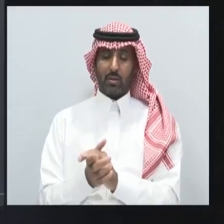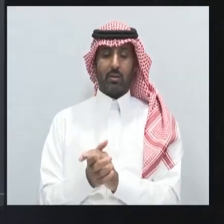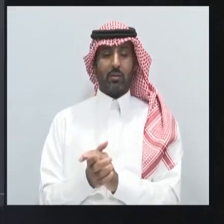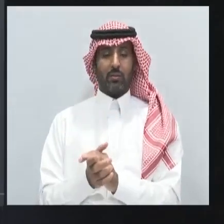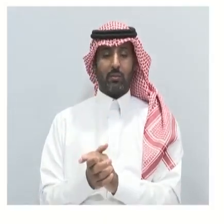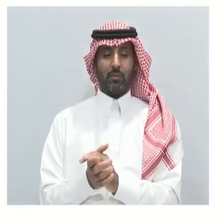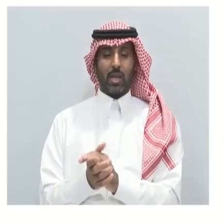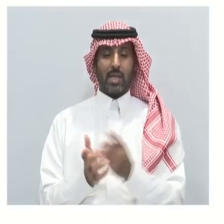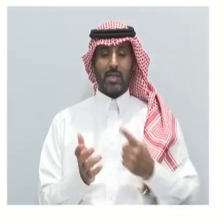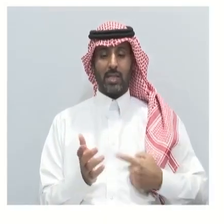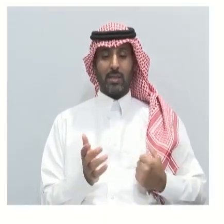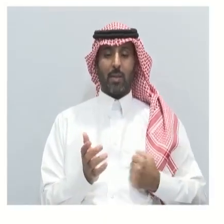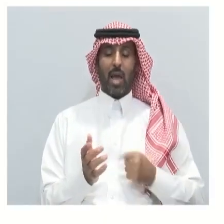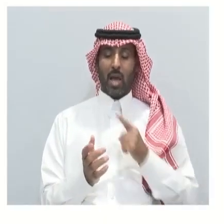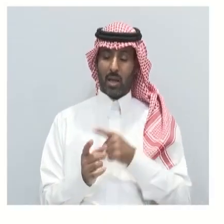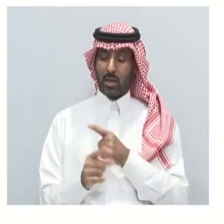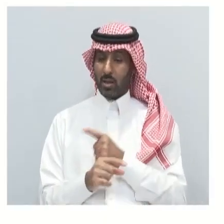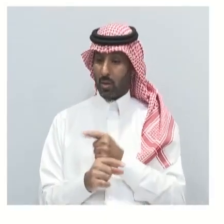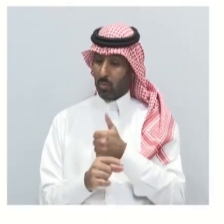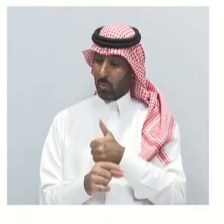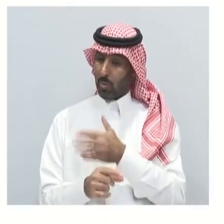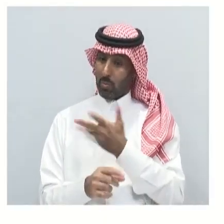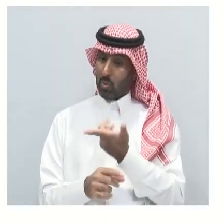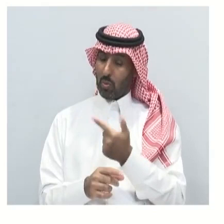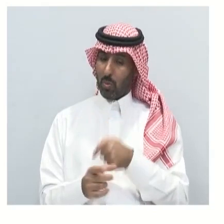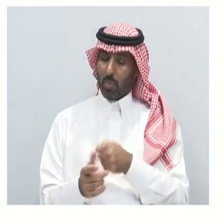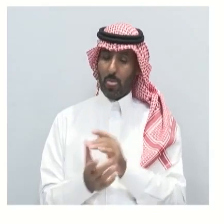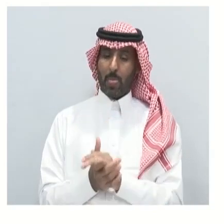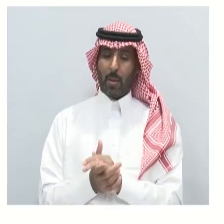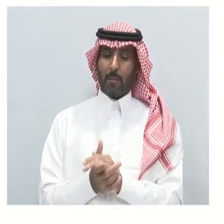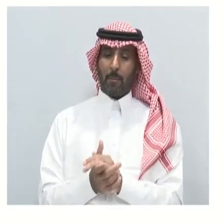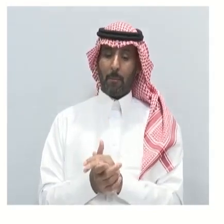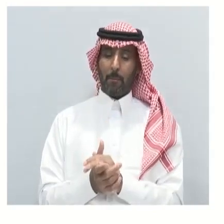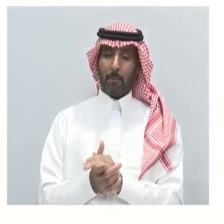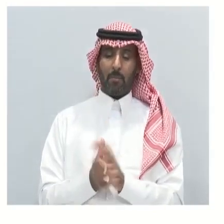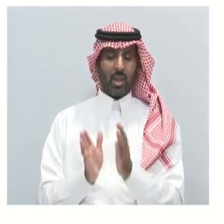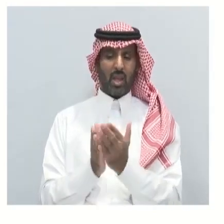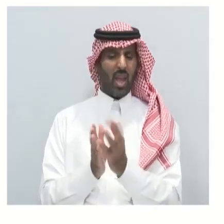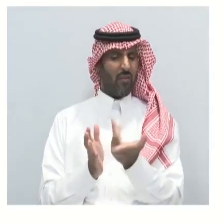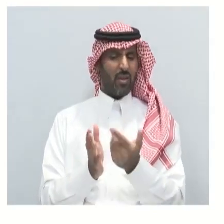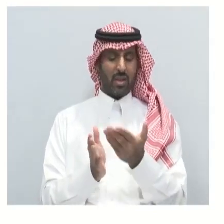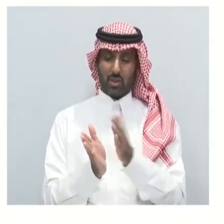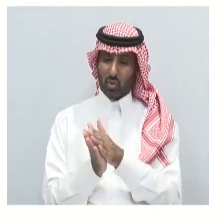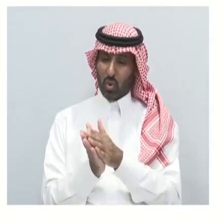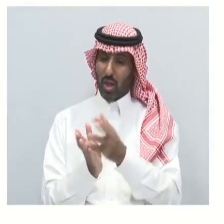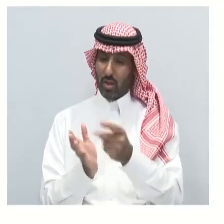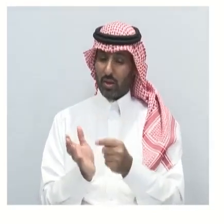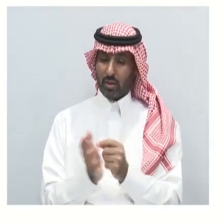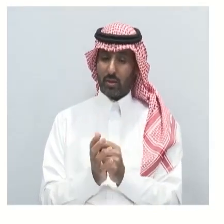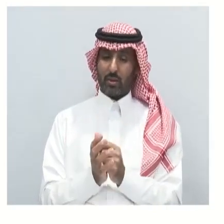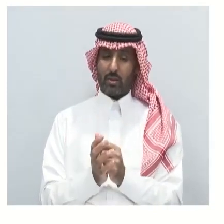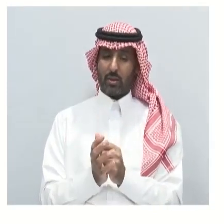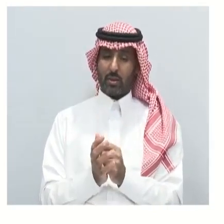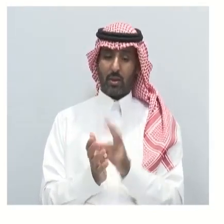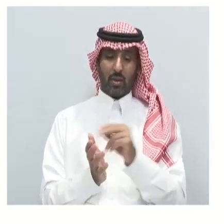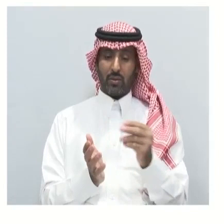الخطوه اسماء المحكمين لادوات البحث اداه البحث المستخدمه في صورتها النهائيه واخيرا